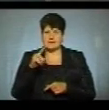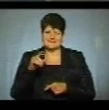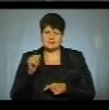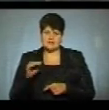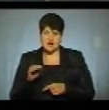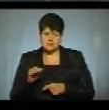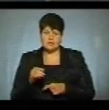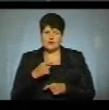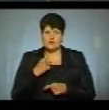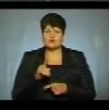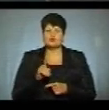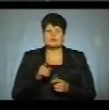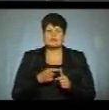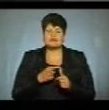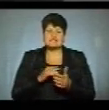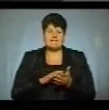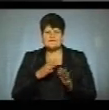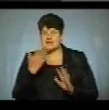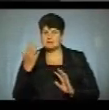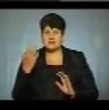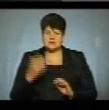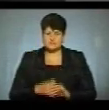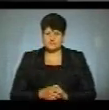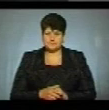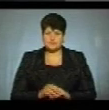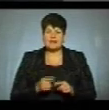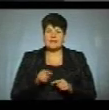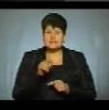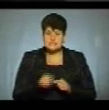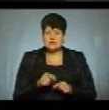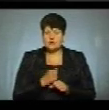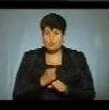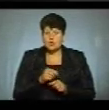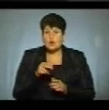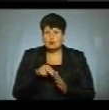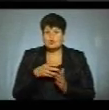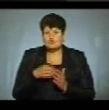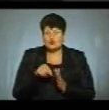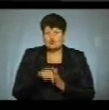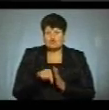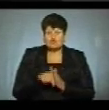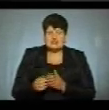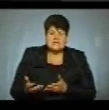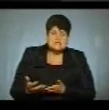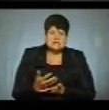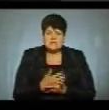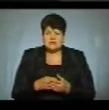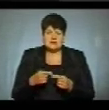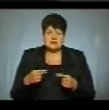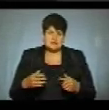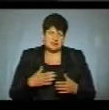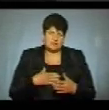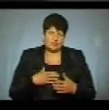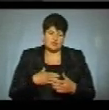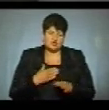виставку «Відблиск». Ці роботи, по своїй суті, вони зібрані з різних моїх серій